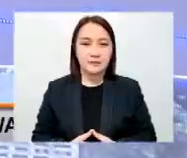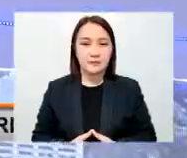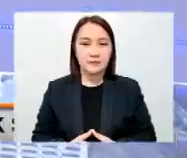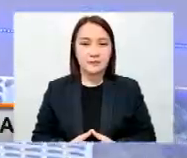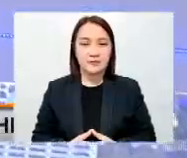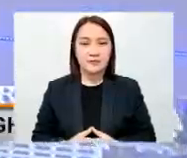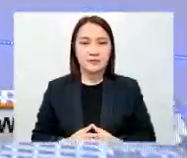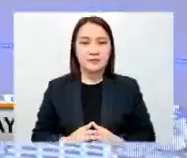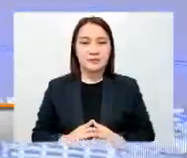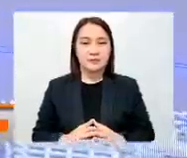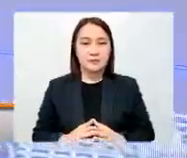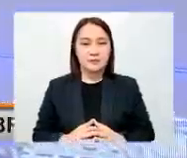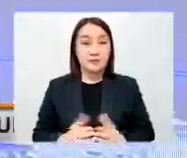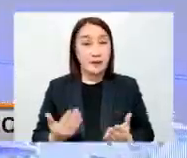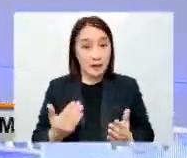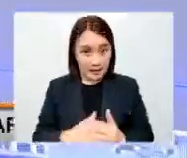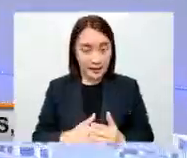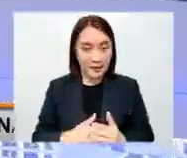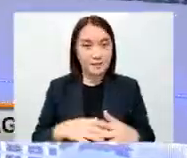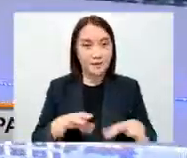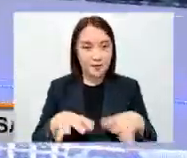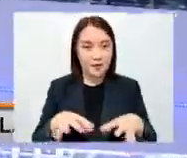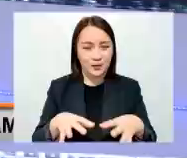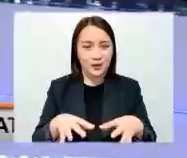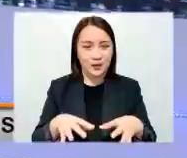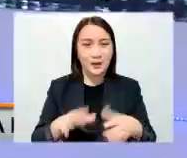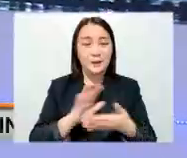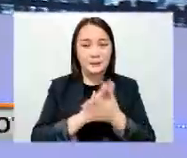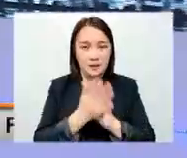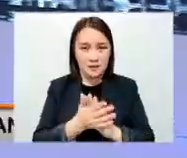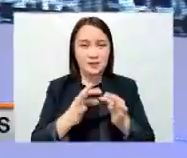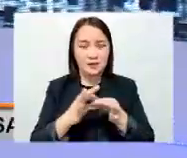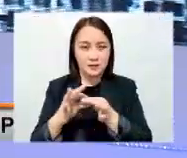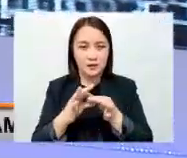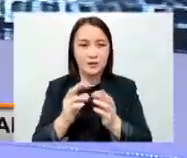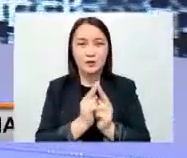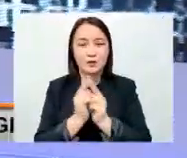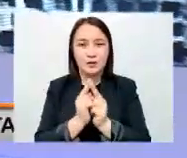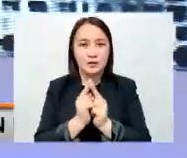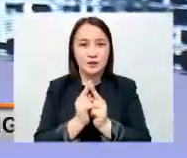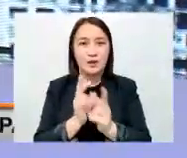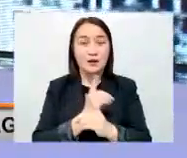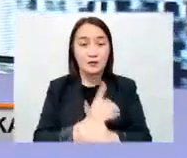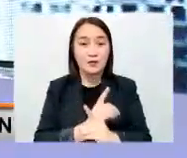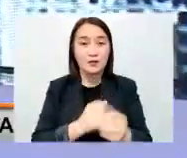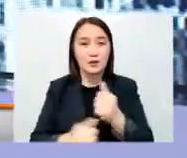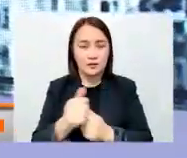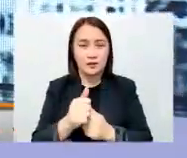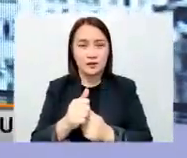Muling manunungkulan bilang Presidential Advisor on Peace, Reconciliation and Unity, si dating Defense Officer in Charge Carlito Galvez